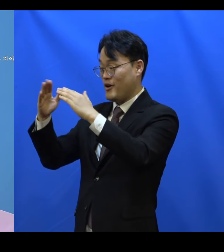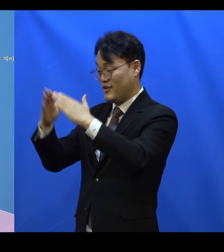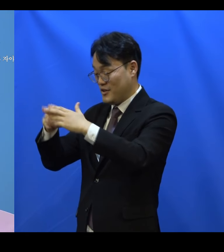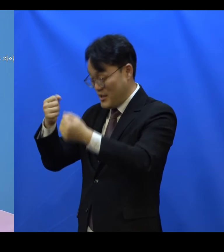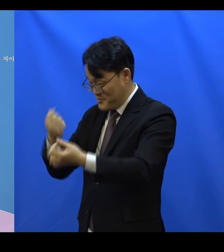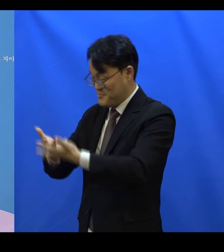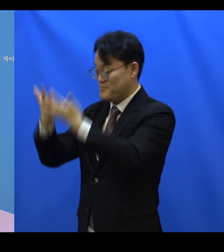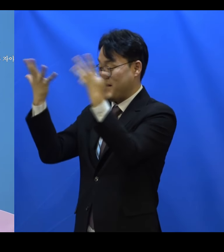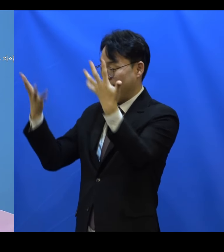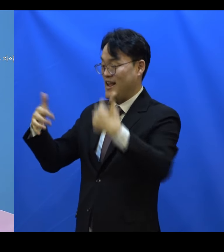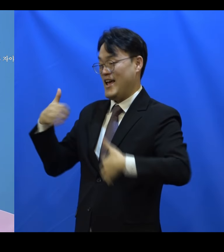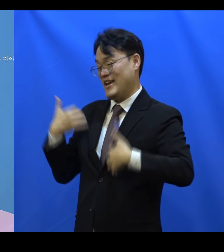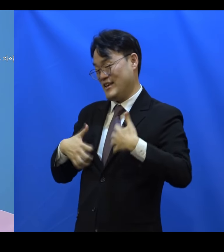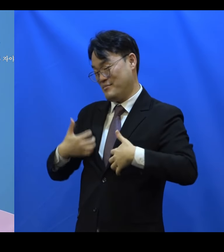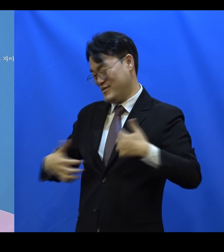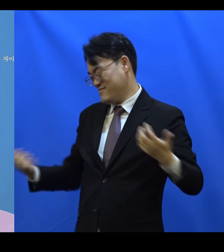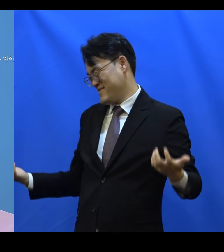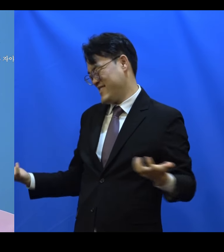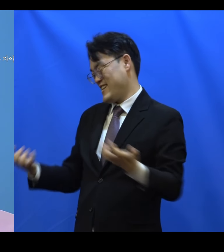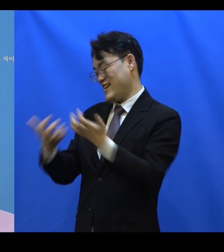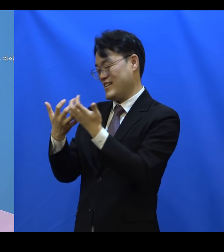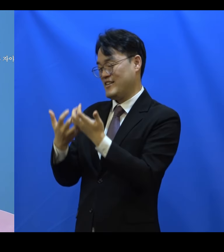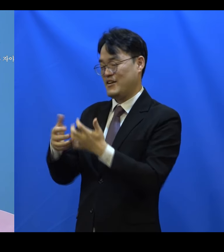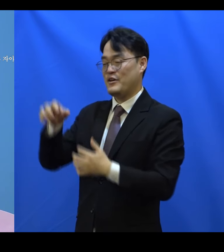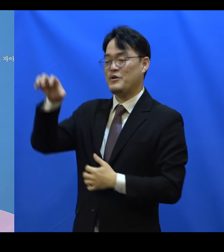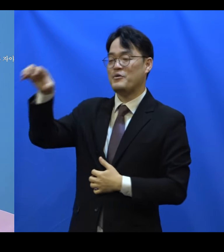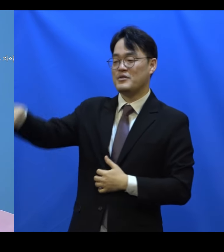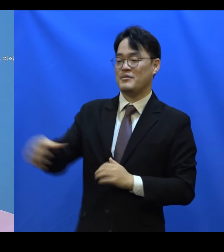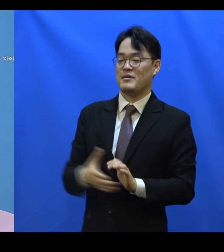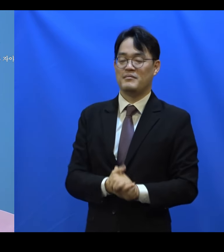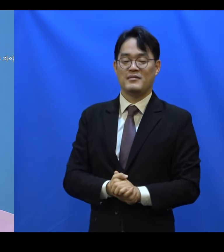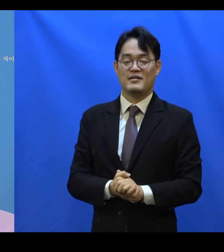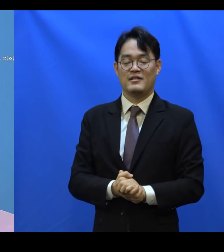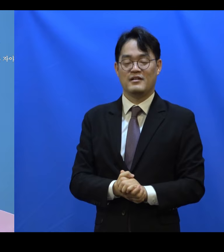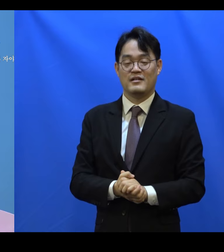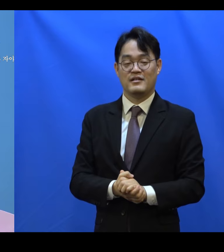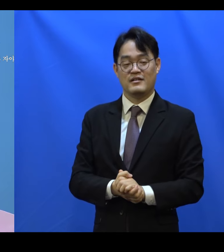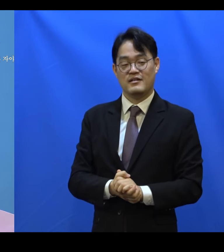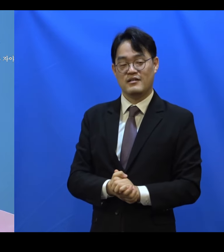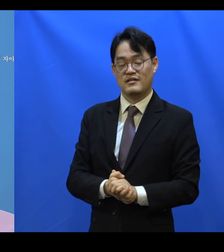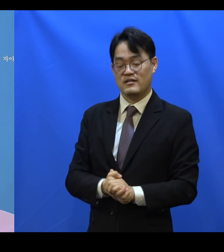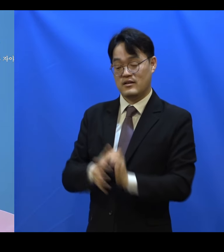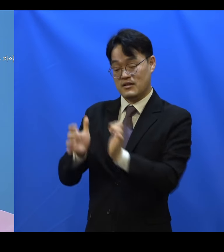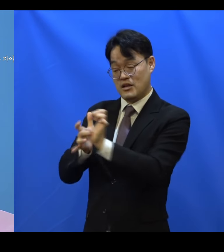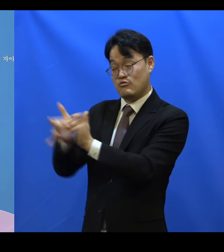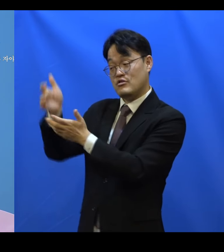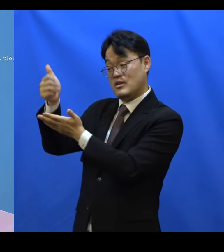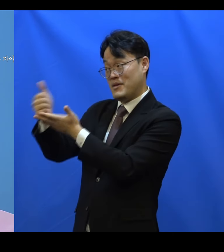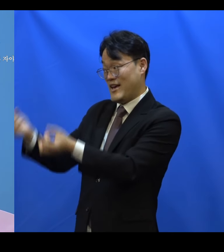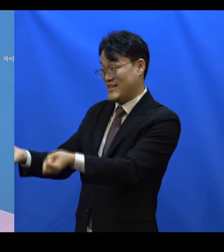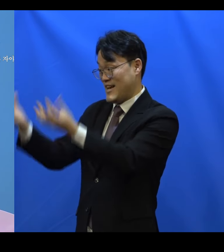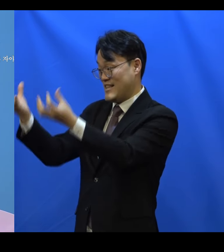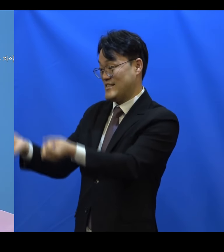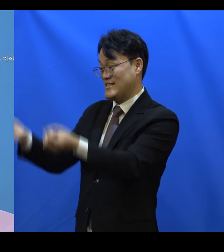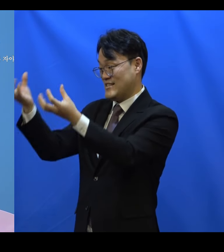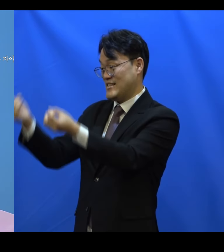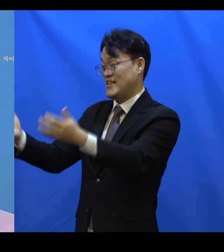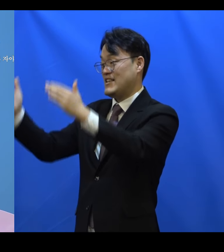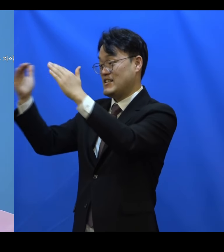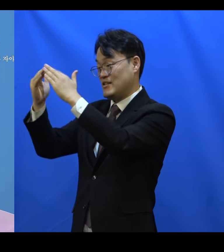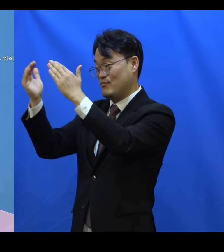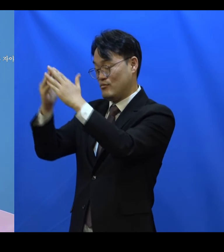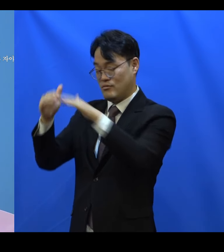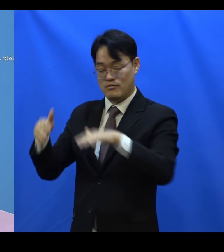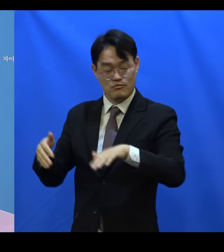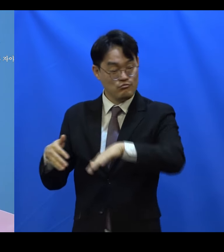잔치집으로. 주님이 우리를 잔치집으로. 세상은 잔치집이 없어요. 여러분, 가나의 혼인집 얘기를